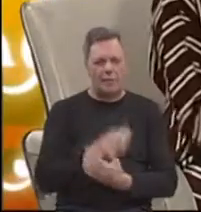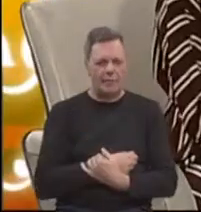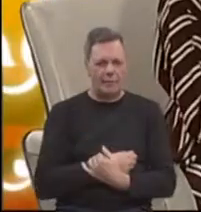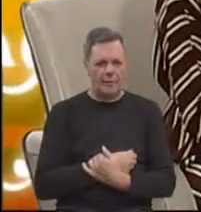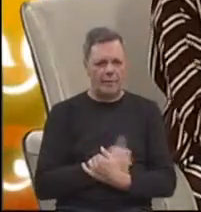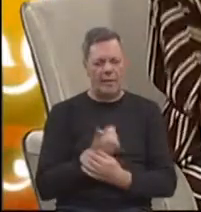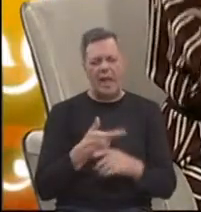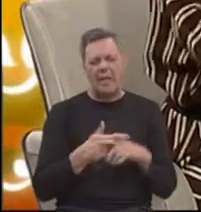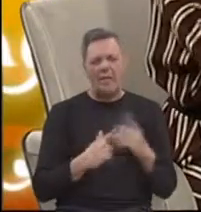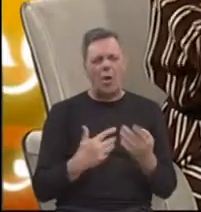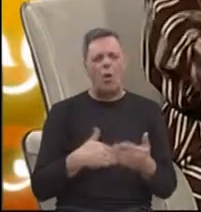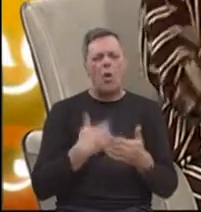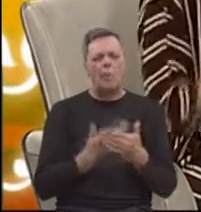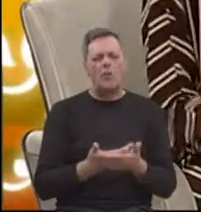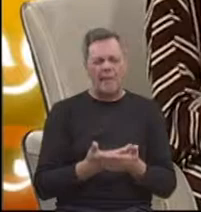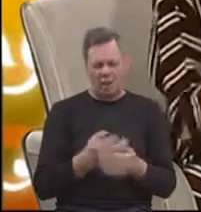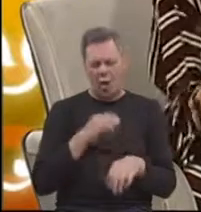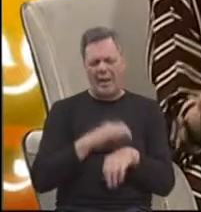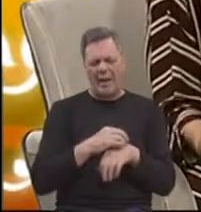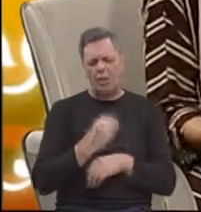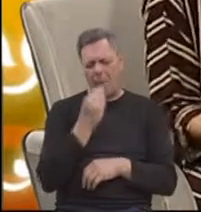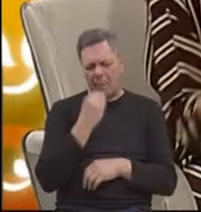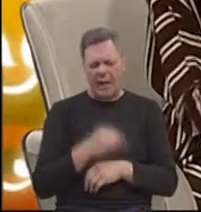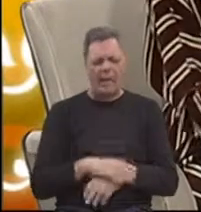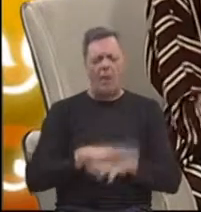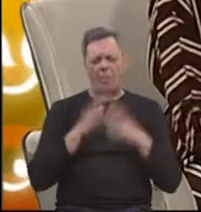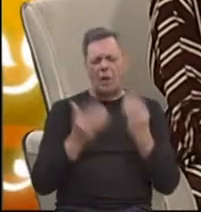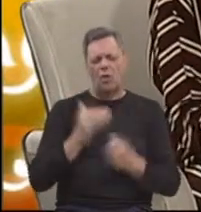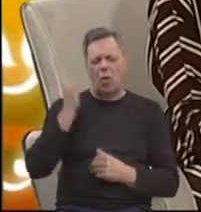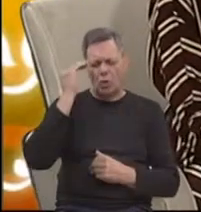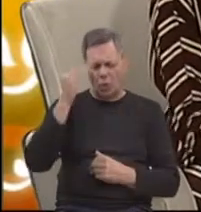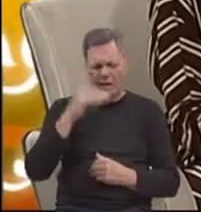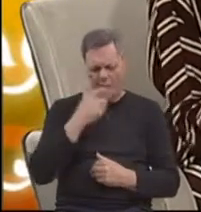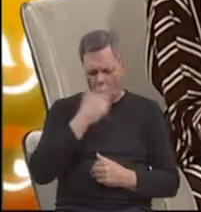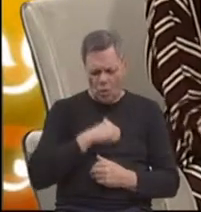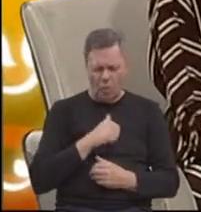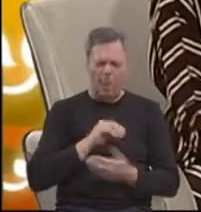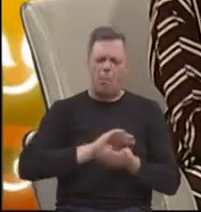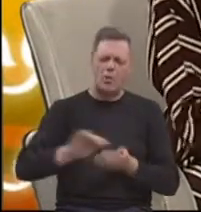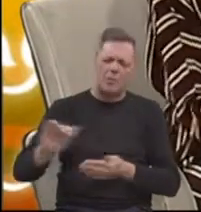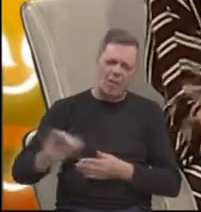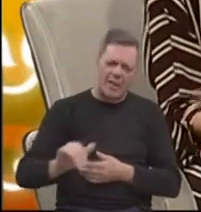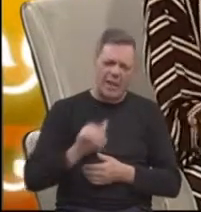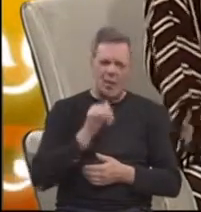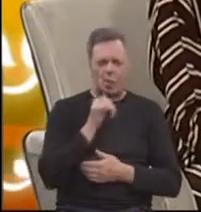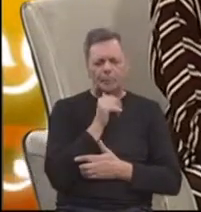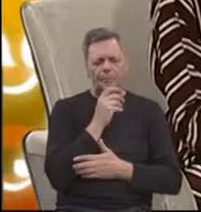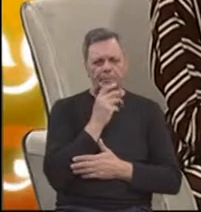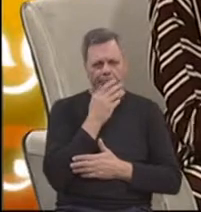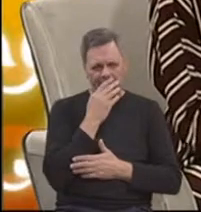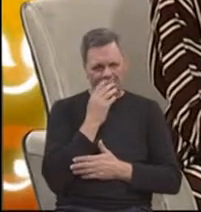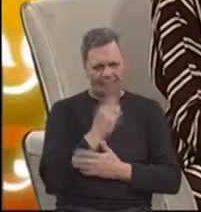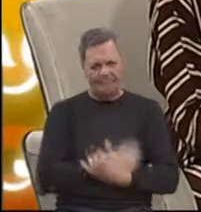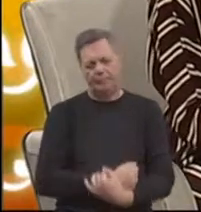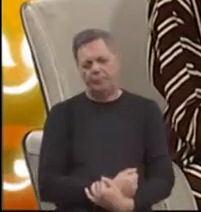imamo jedan dio koji je posvećen više toj kliničkoj prehrani, općenitu odraslih osoba, te posebno za djecu i za adolescente. To ćemo se